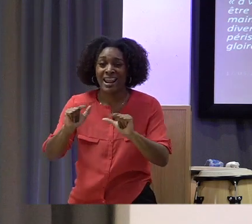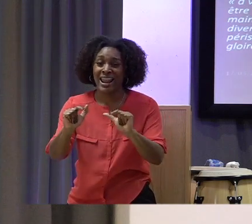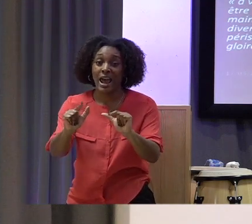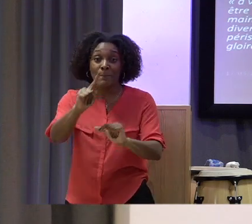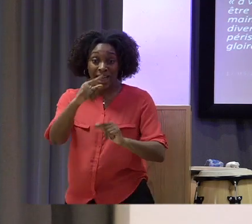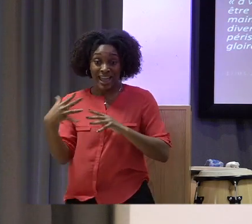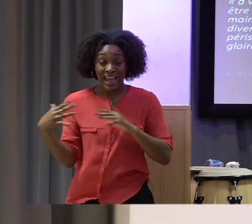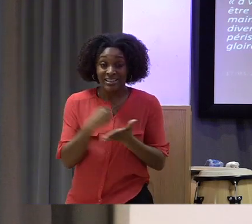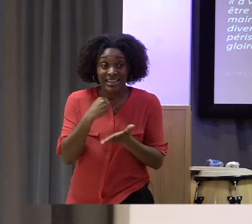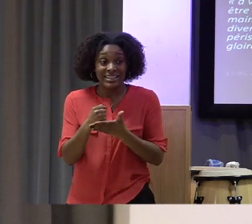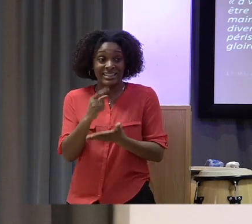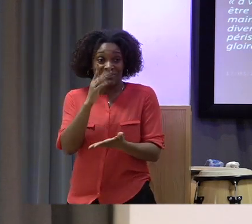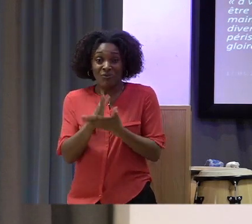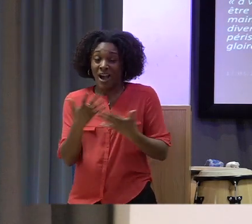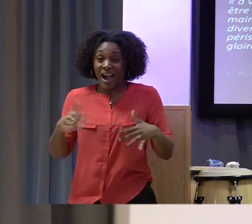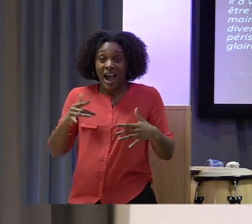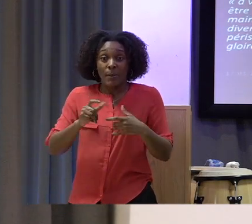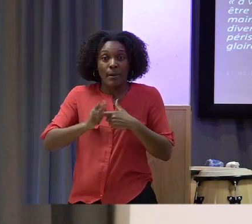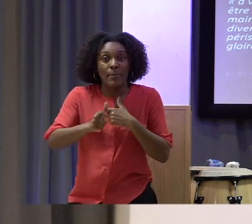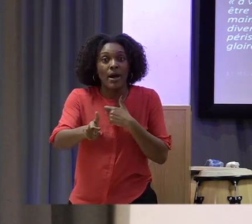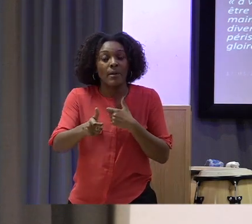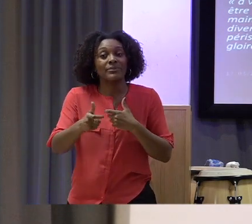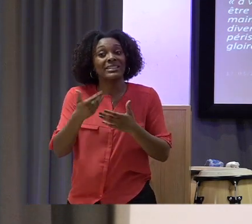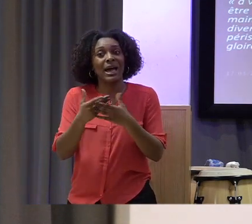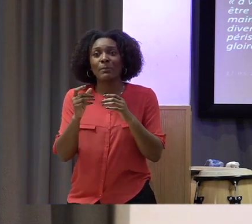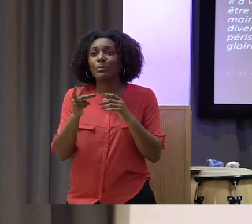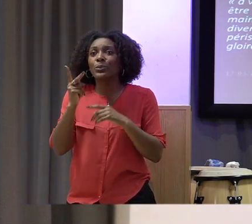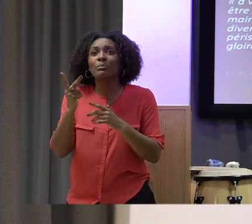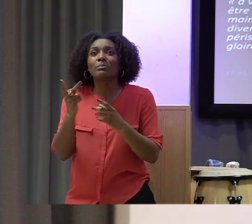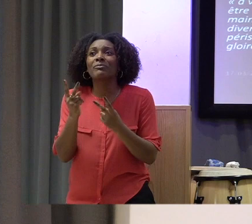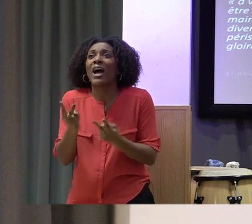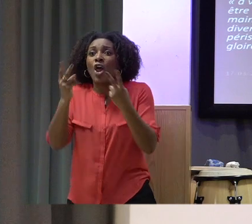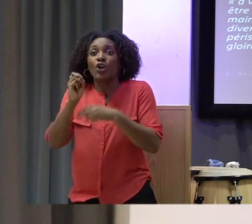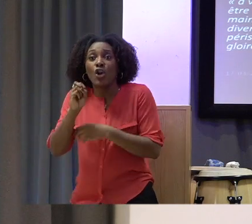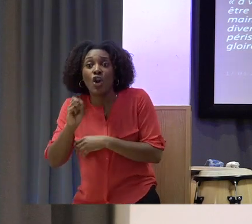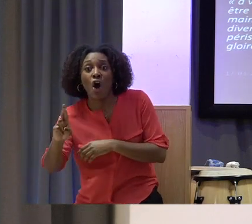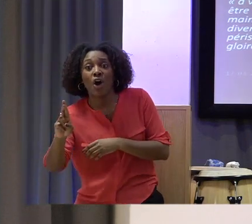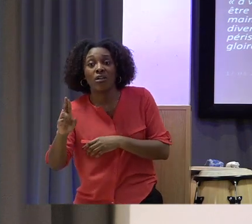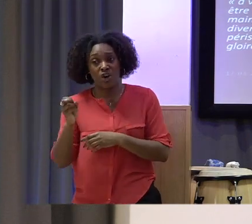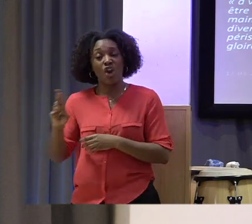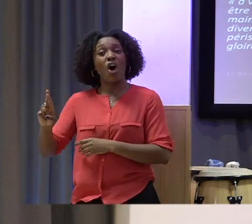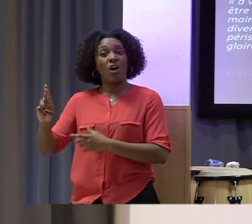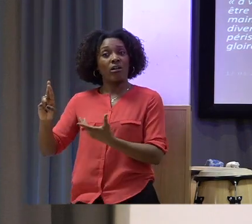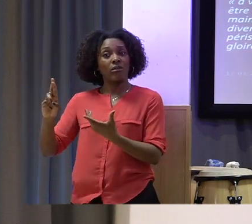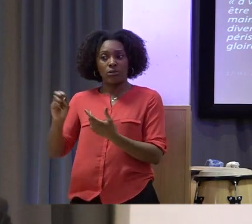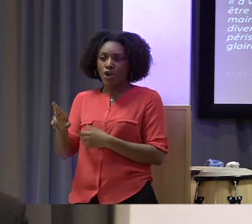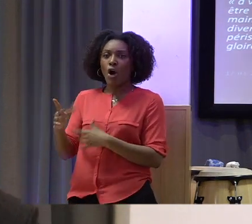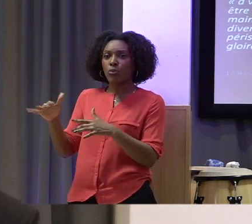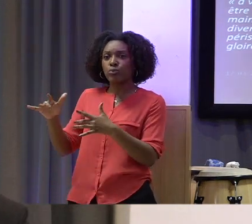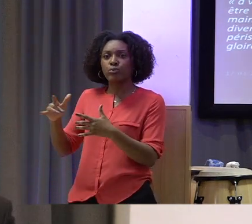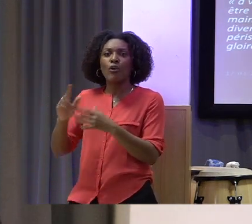l'épreuve de votre foi, plus précieuse que l'or périssable, qui